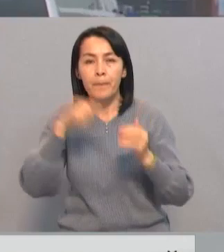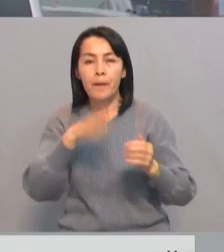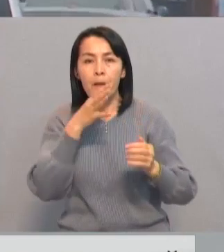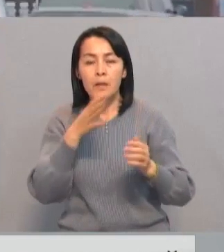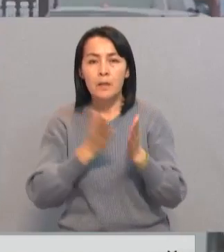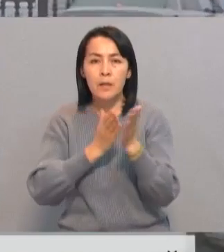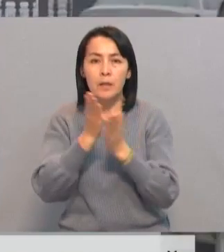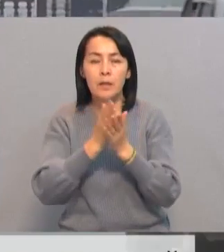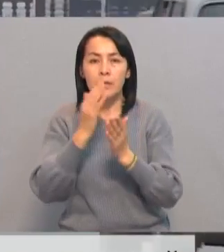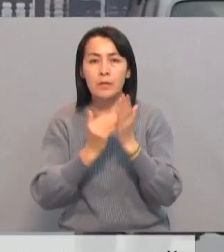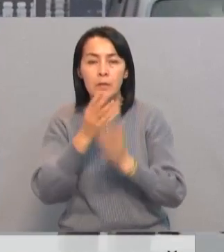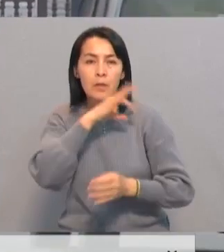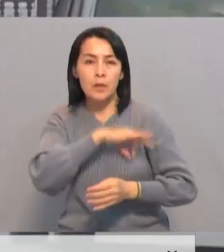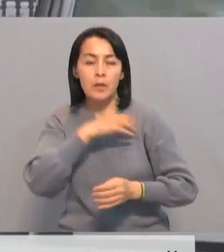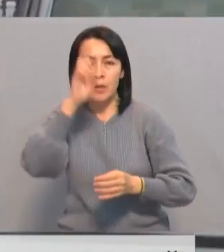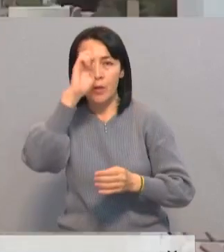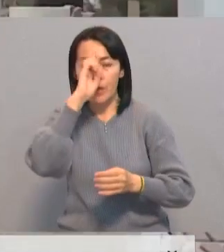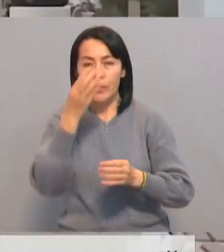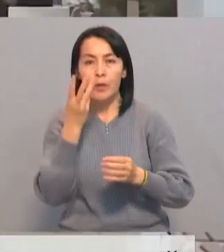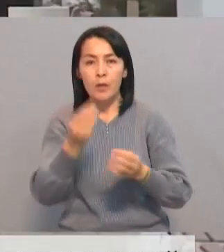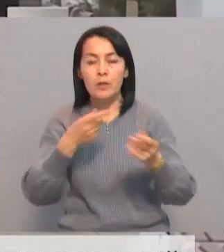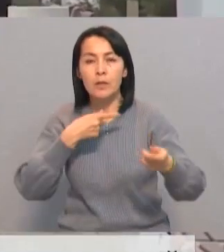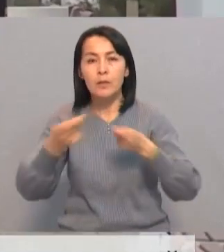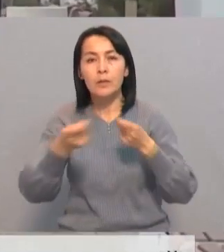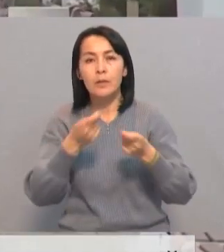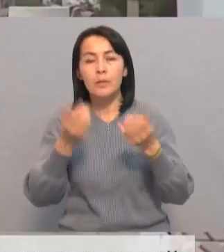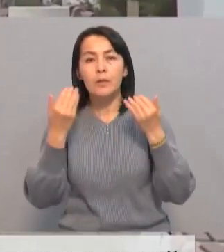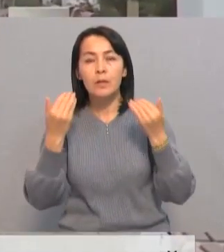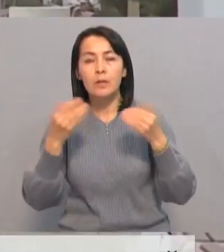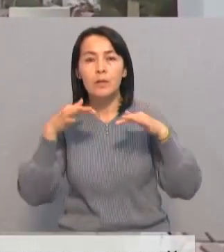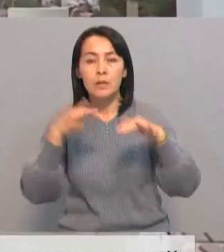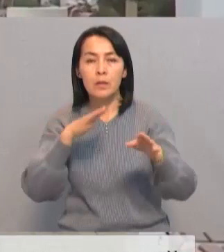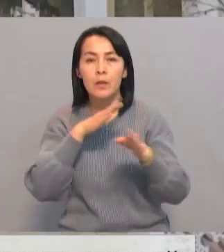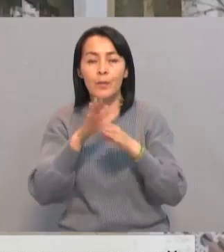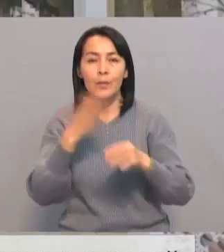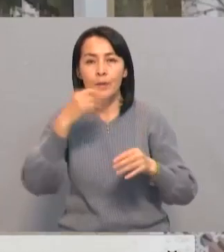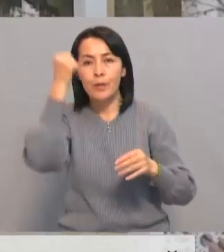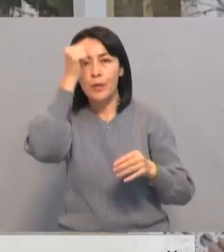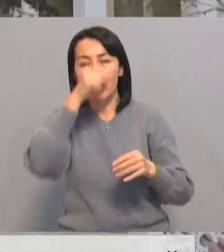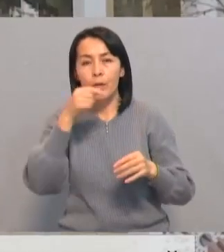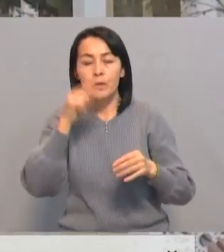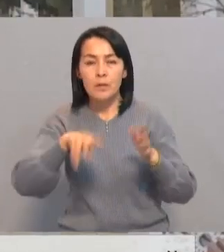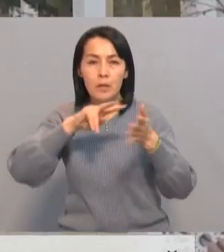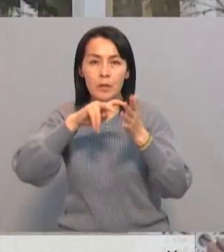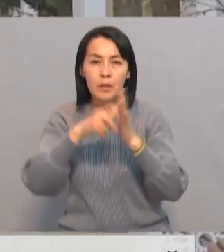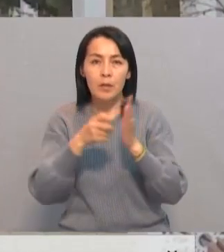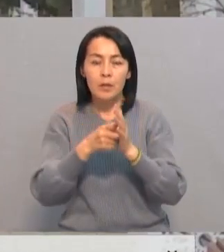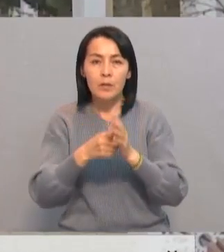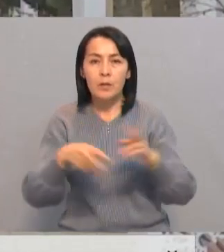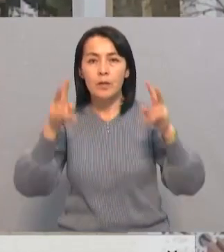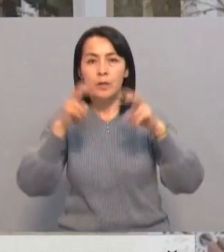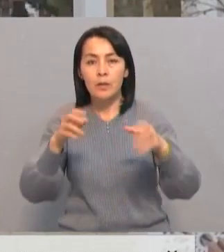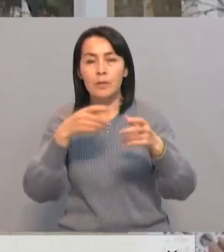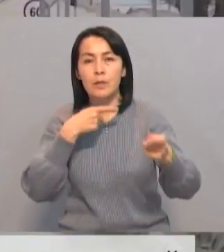менее, в направлении увеличения доходов государственного бюджета департаментом в результате проведения в прошлом году работы по налоговому и